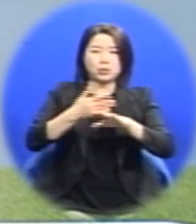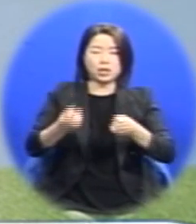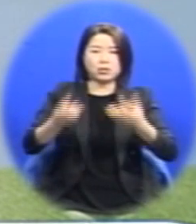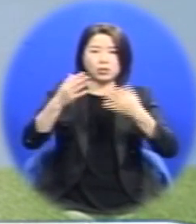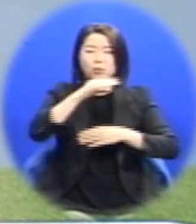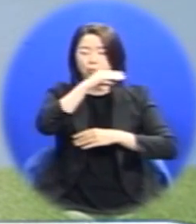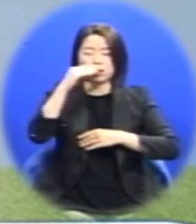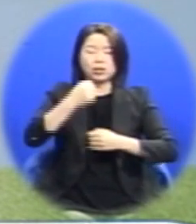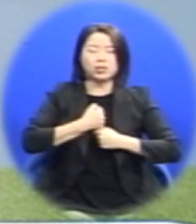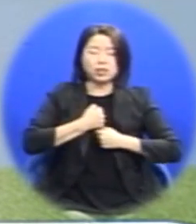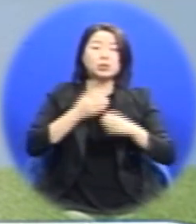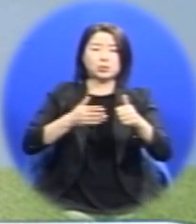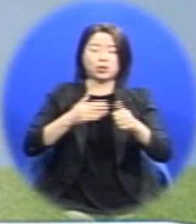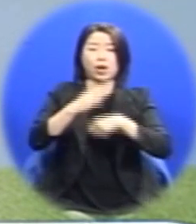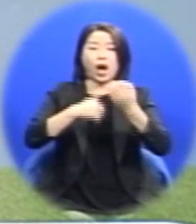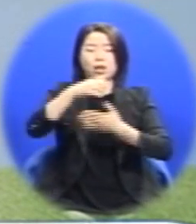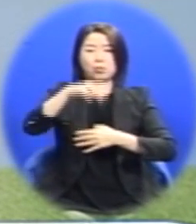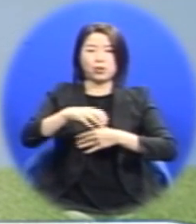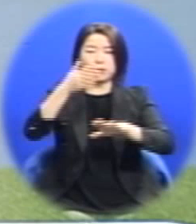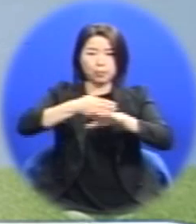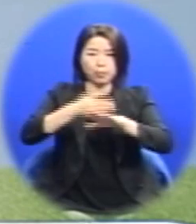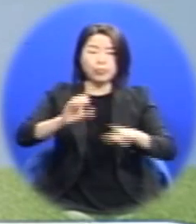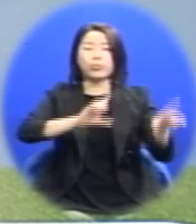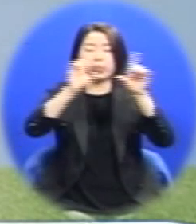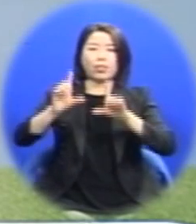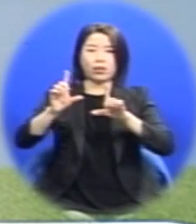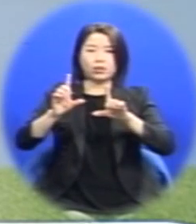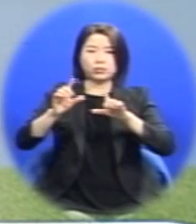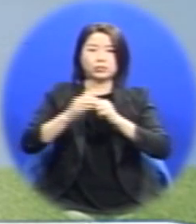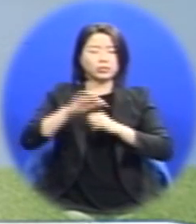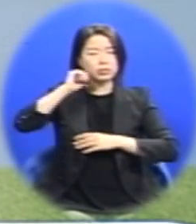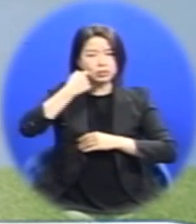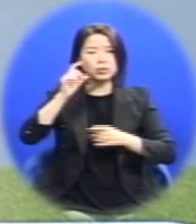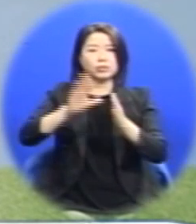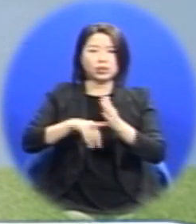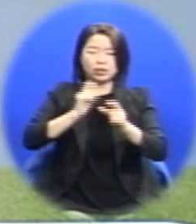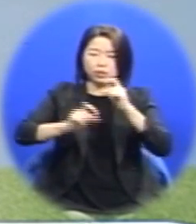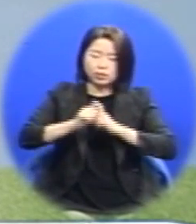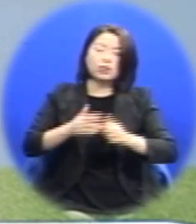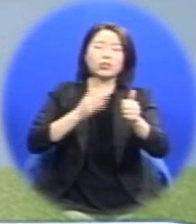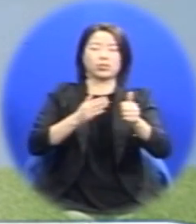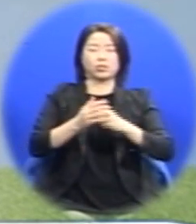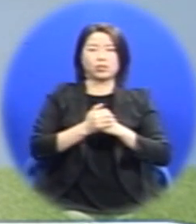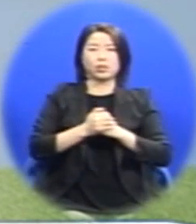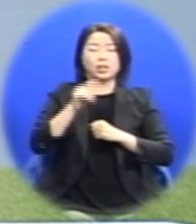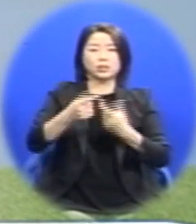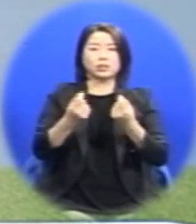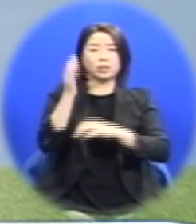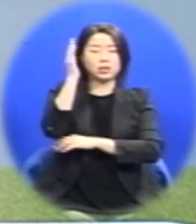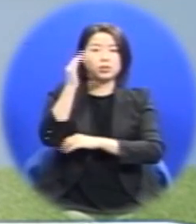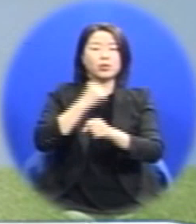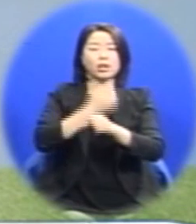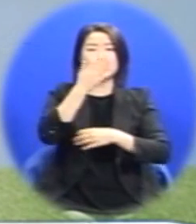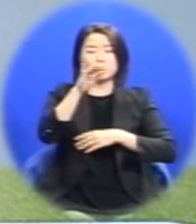지키십시오. 하나님 앞에 정말 감사 생활을 정말 어려울 때 더 하십시오. 제가 그렇게 설교할 수